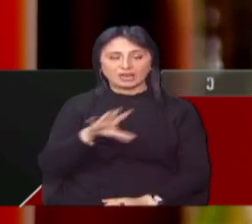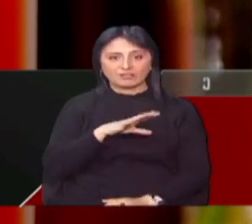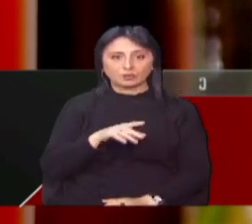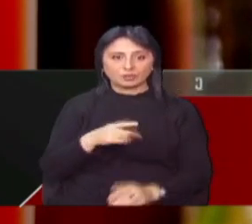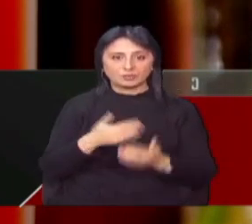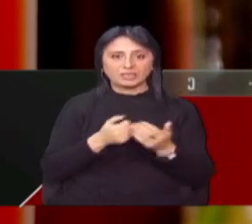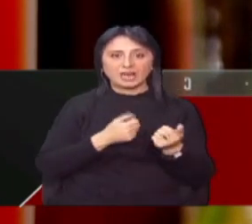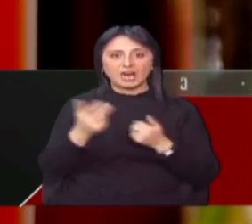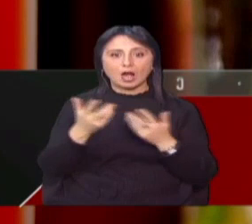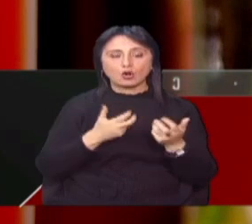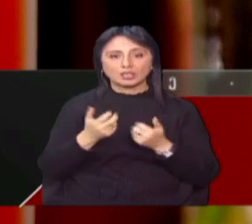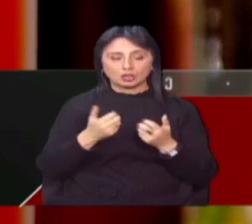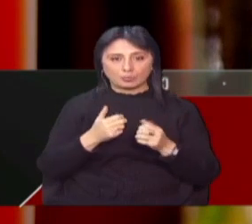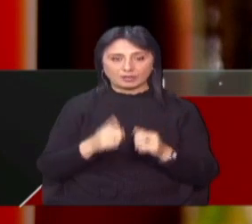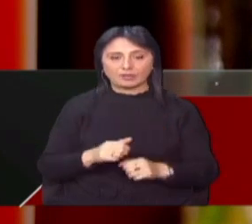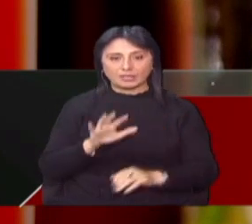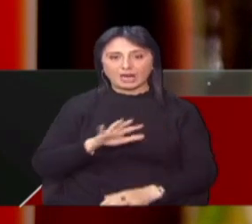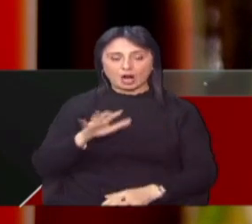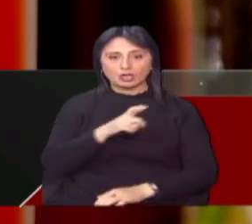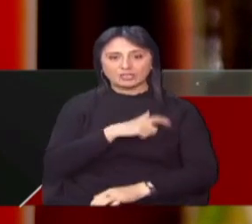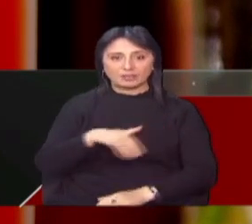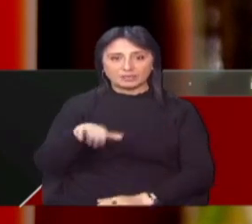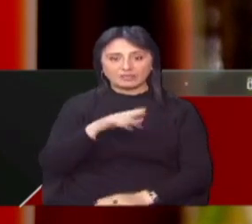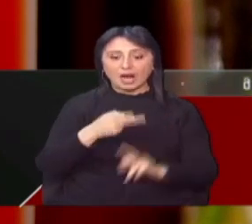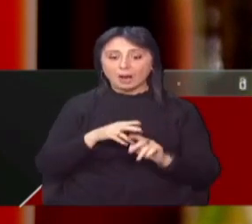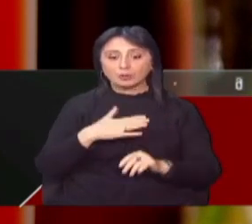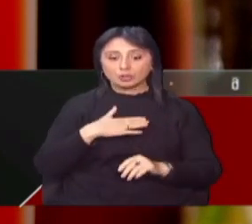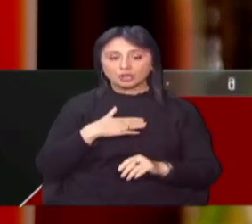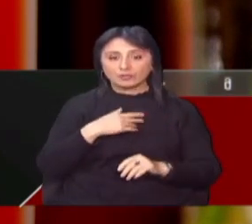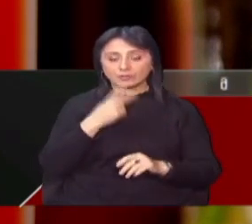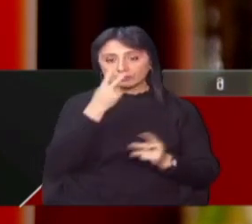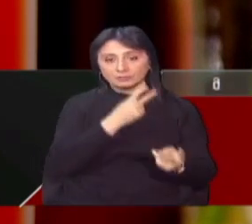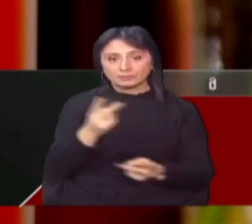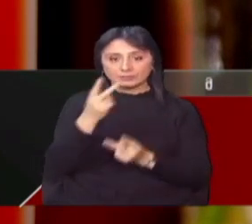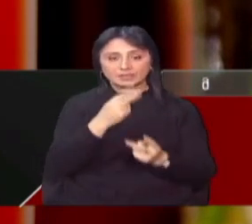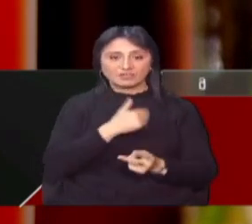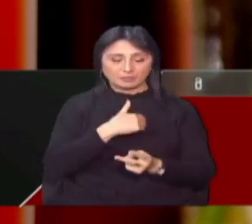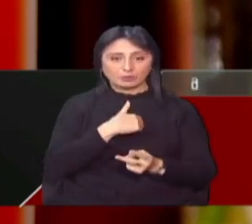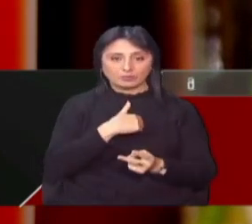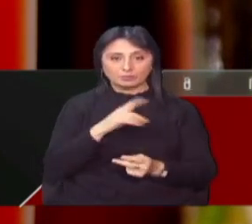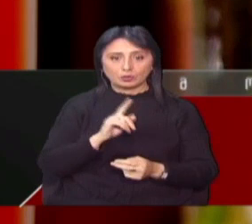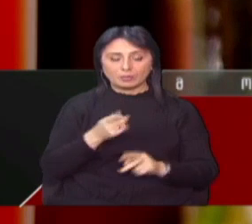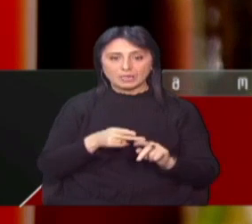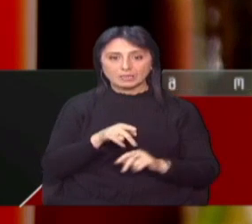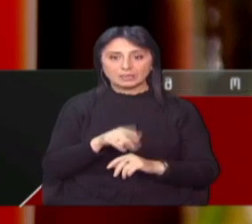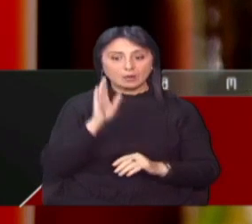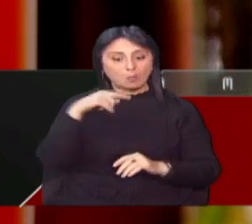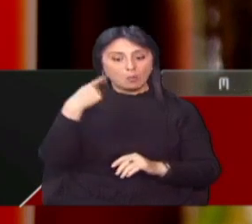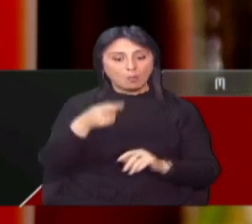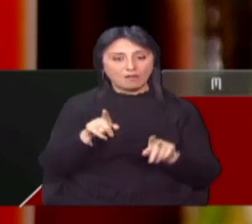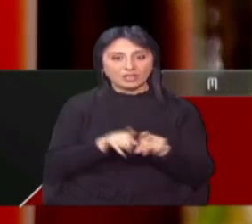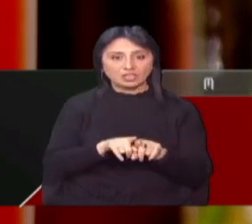ასე ვთქვათ, რაოდენობრივად გაეროს წევრი ქვეყნებისგან. ამიტომ ჩვენ ვიმედოვნებთ, რომ ეს